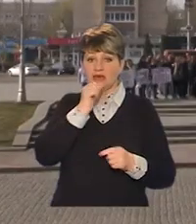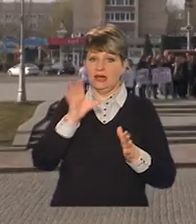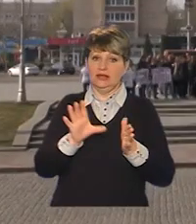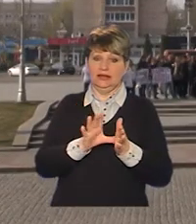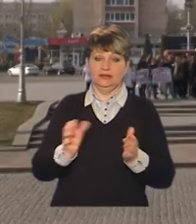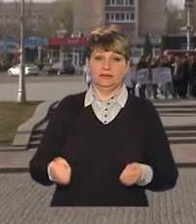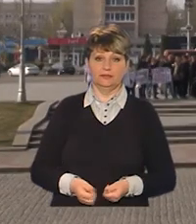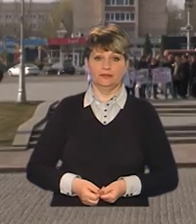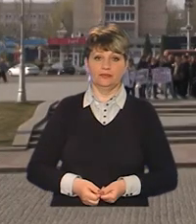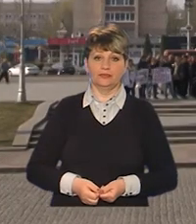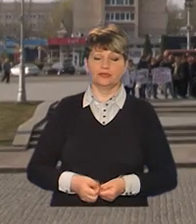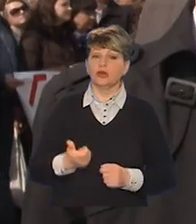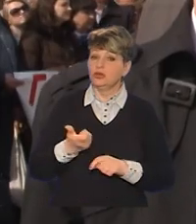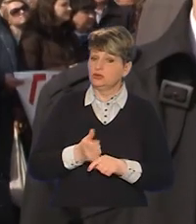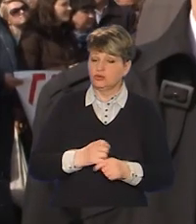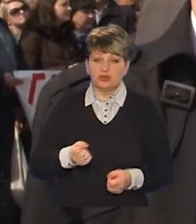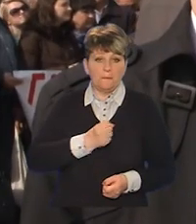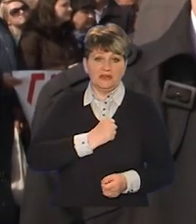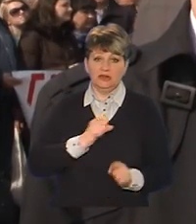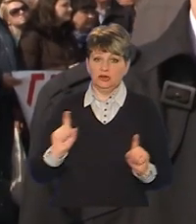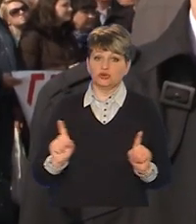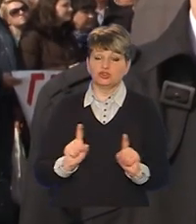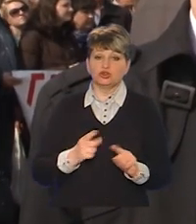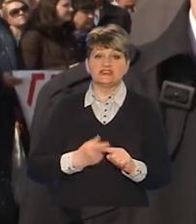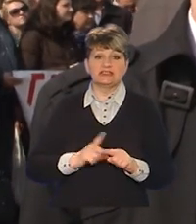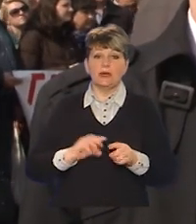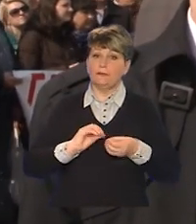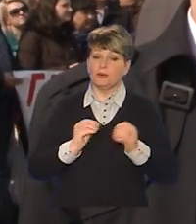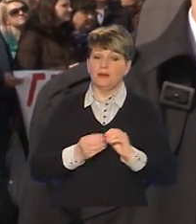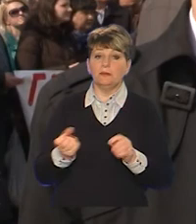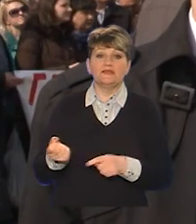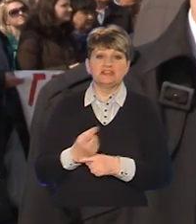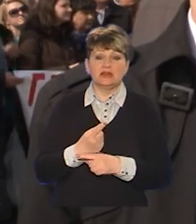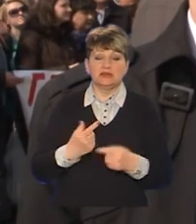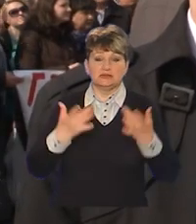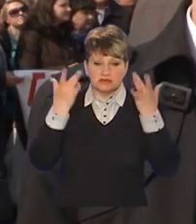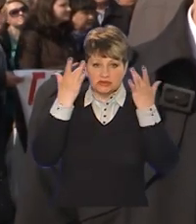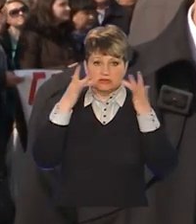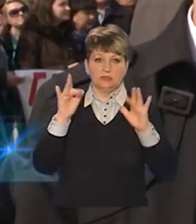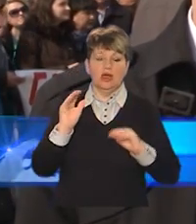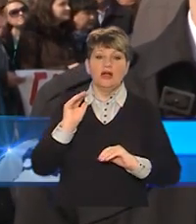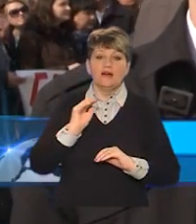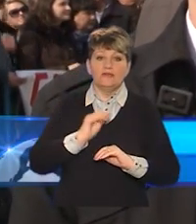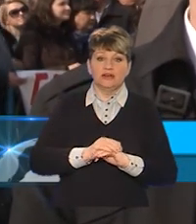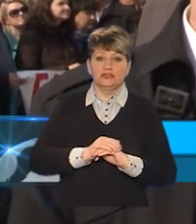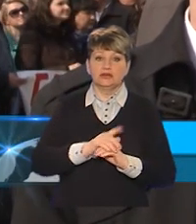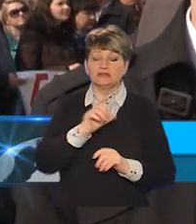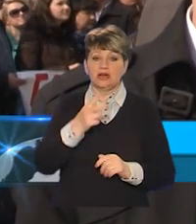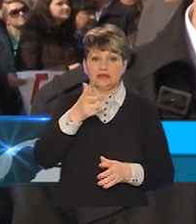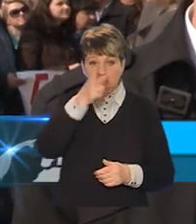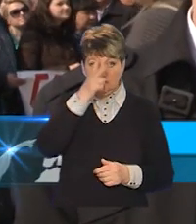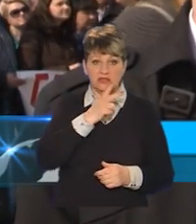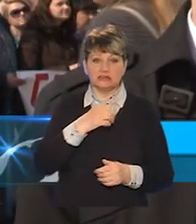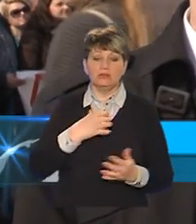за електроенергію. Дуже прикро, що ця проблема з'явилась так раптово, фактично миттєво.